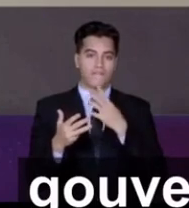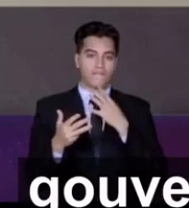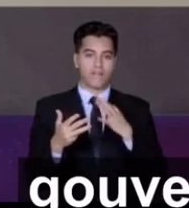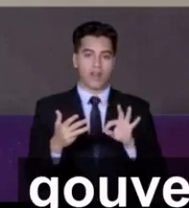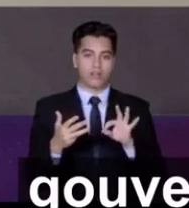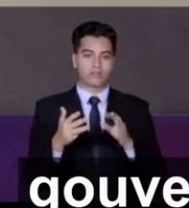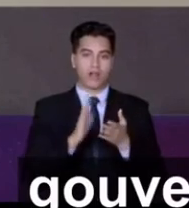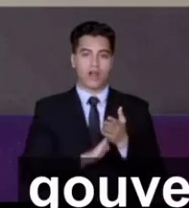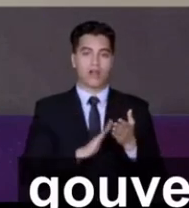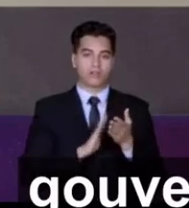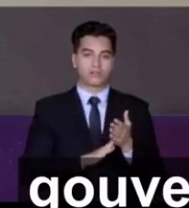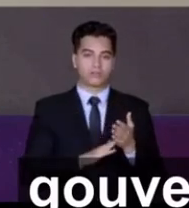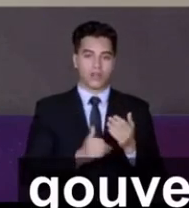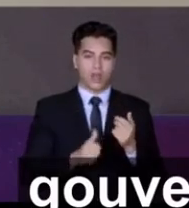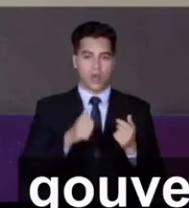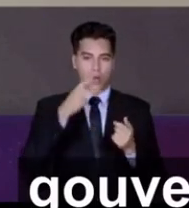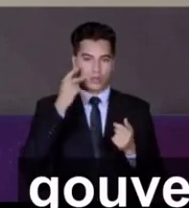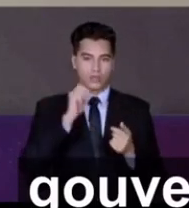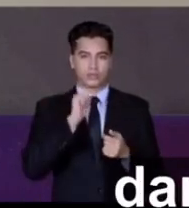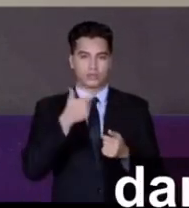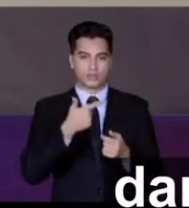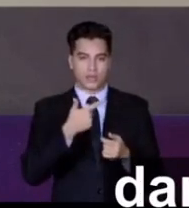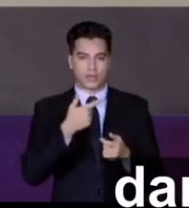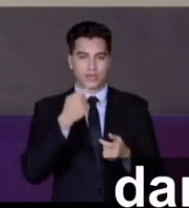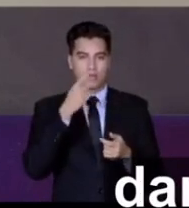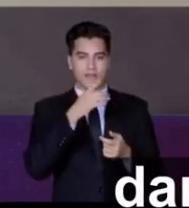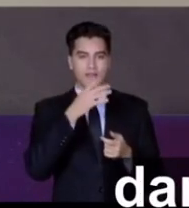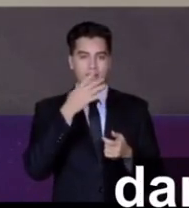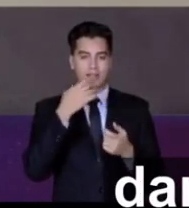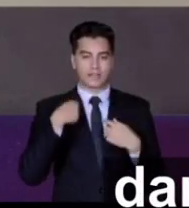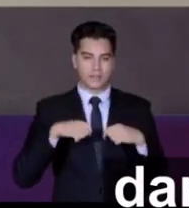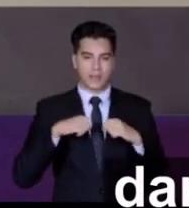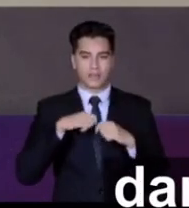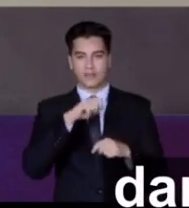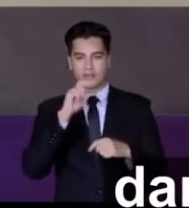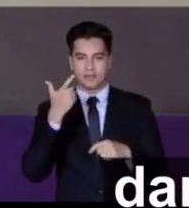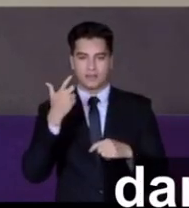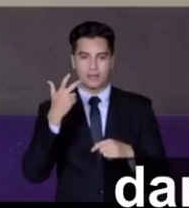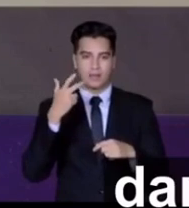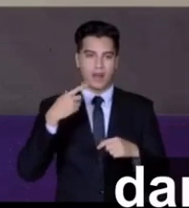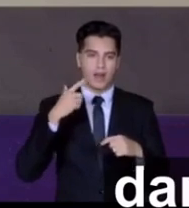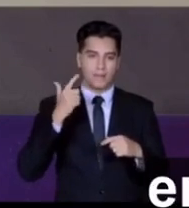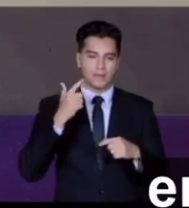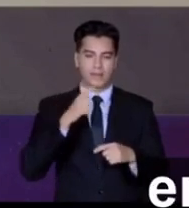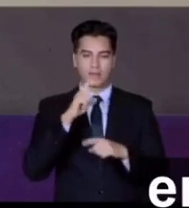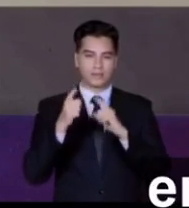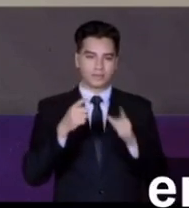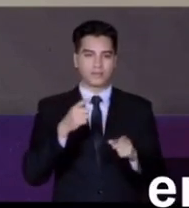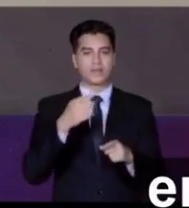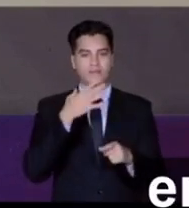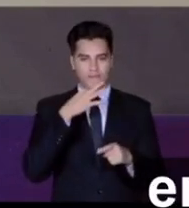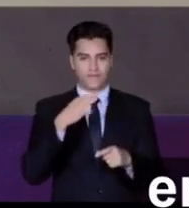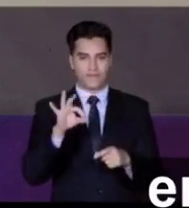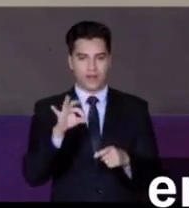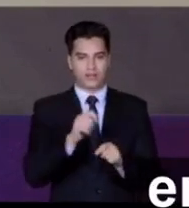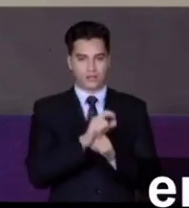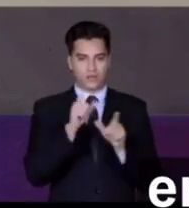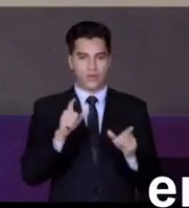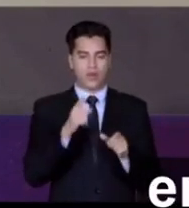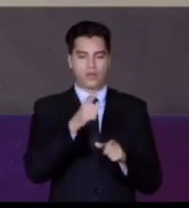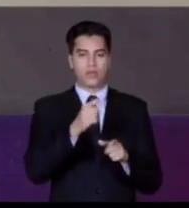وده يرجع طبعا لمسؤولية الحكومة الفرنسية انها رفضت انها تغلق الحدود من